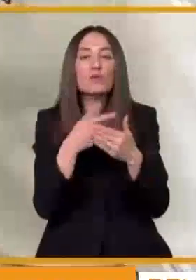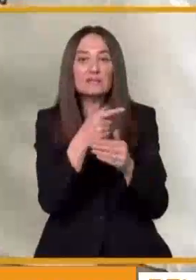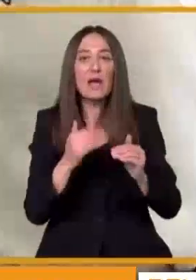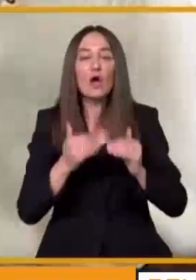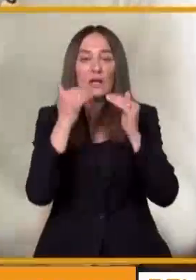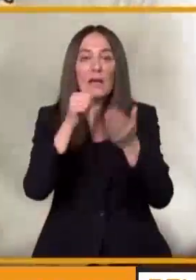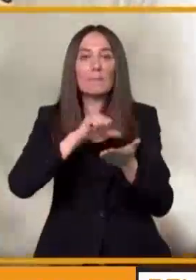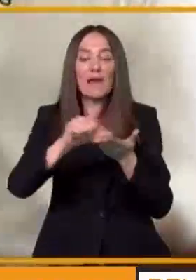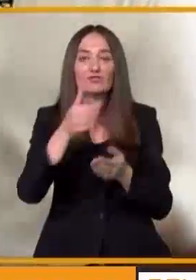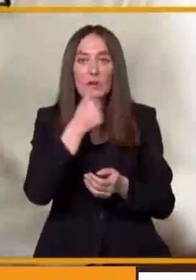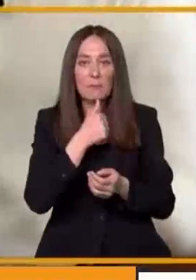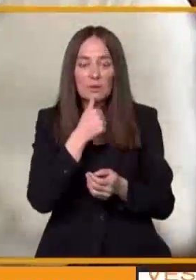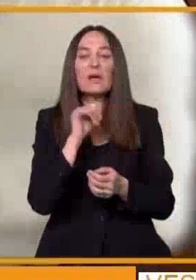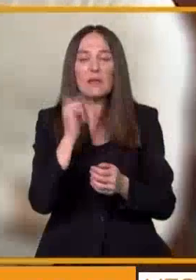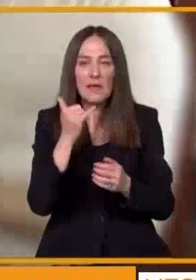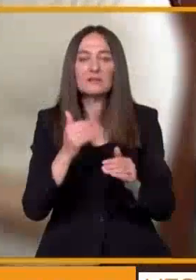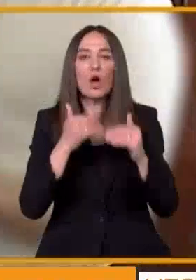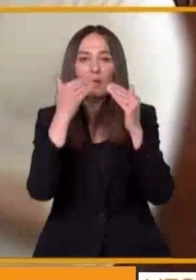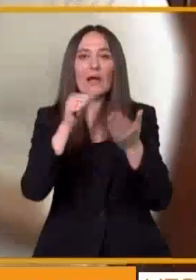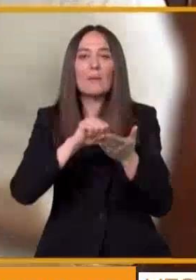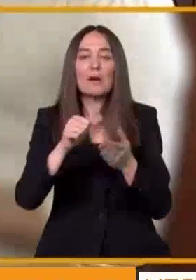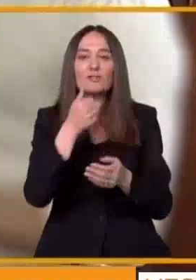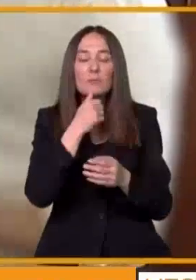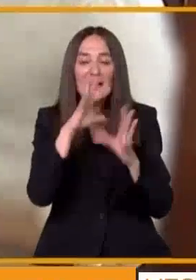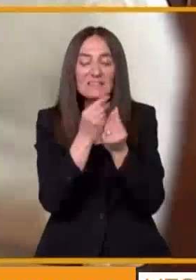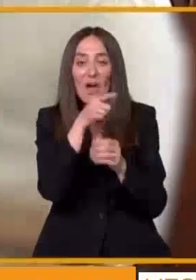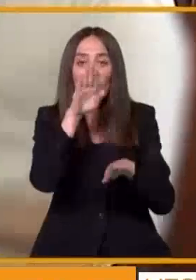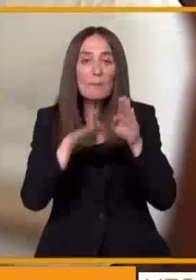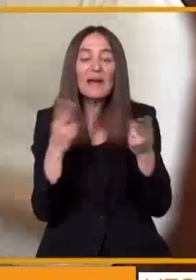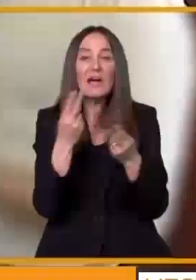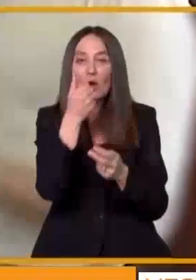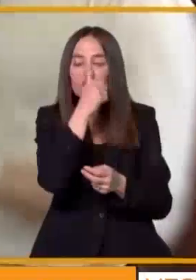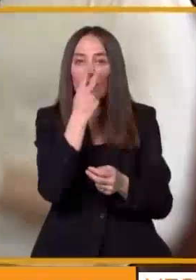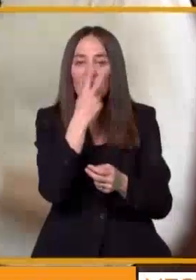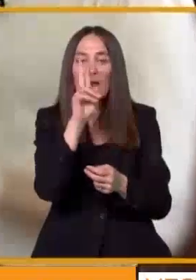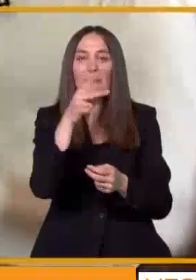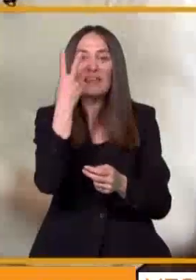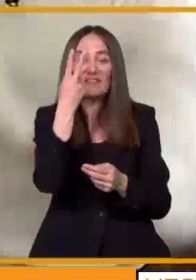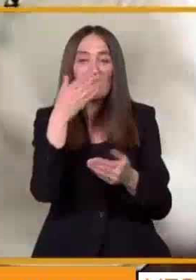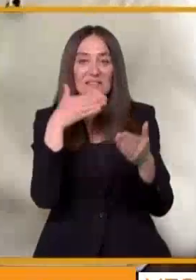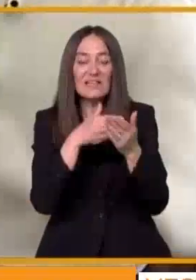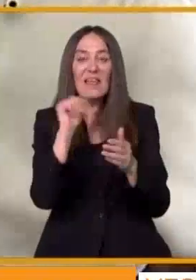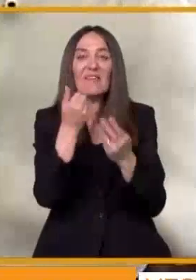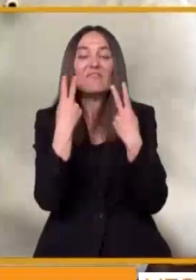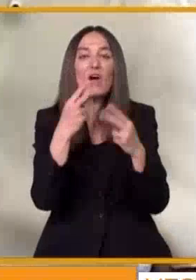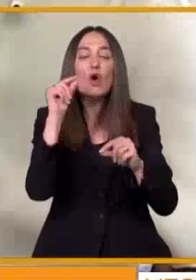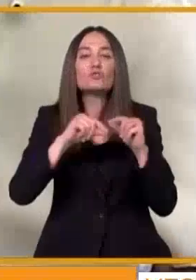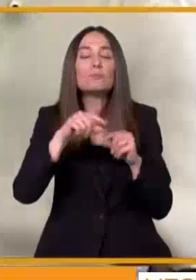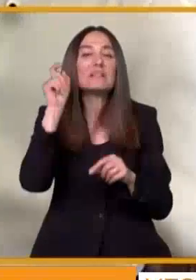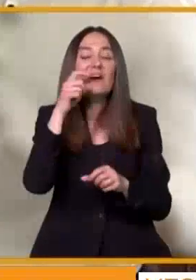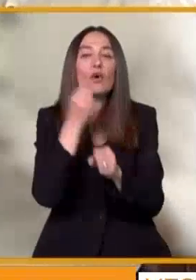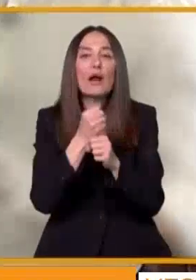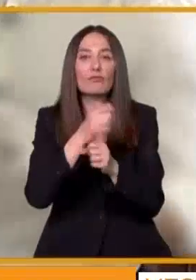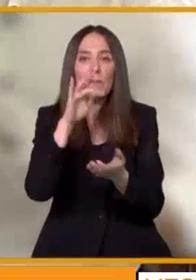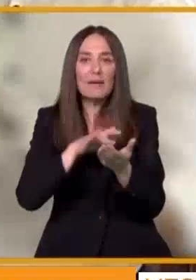odlaganje plaćanja poreza. Tako je. Odlaganje plaćanja, dakle, sve ove mere, kao što vidite, imaju dva cilja, najvažnija. Da očuvamo svako radno mesto,